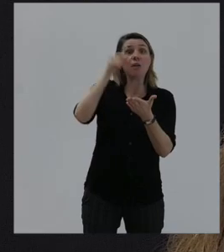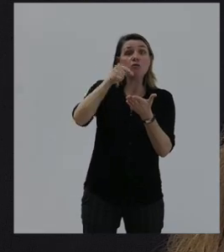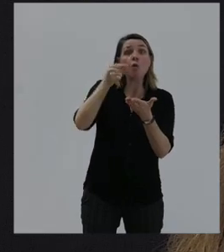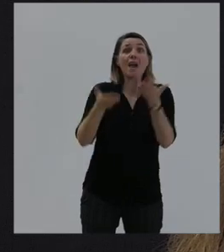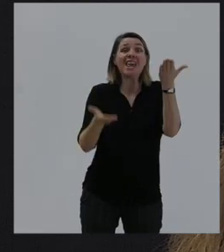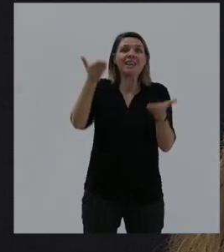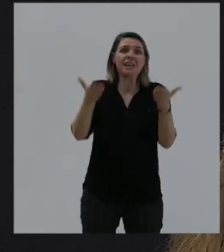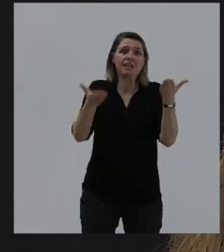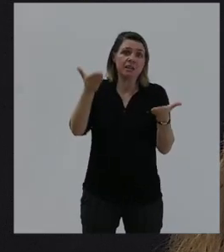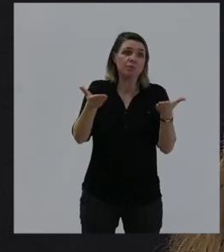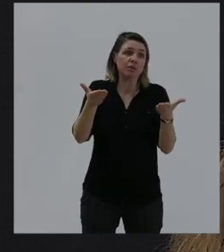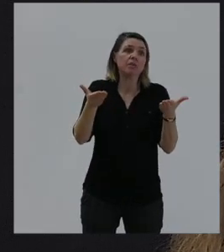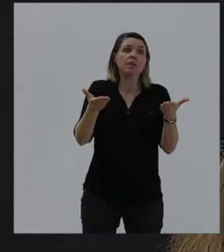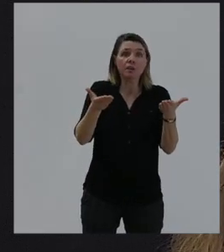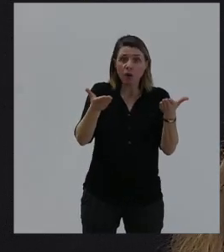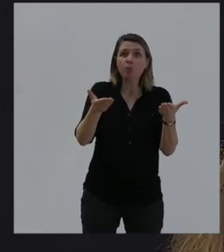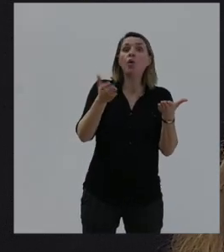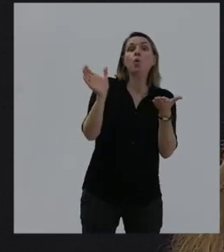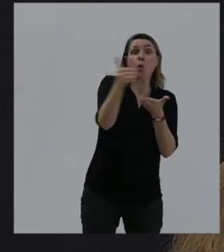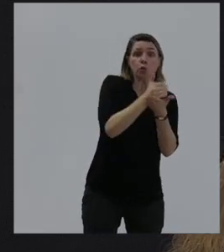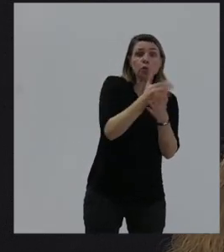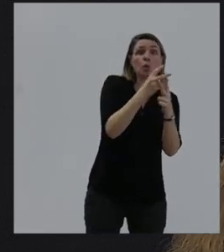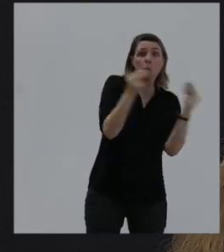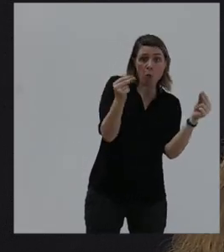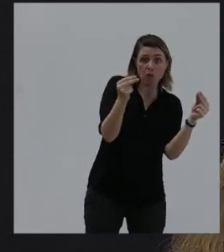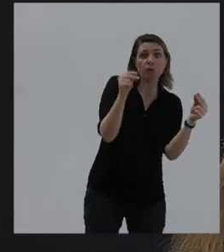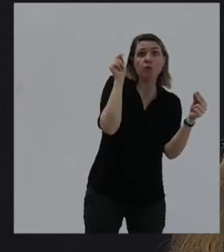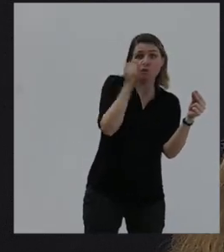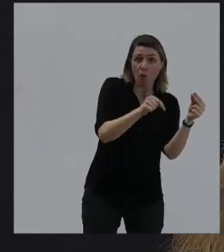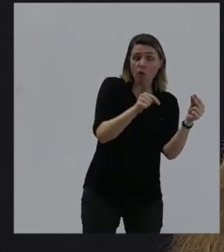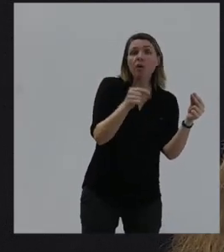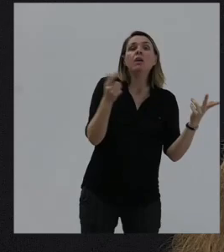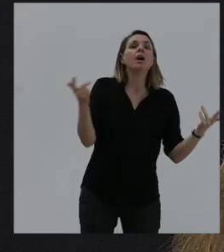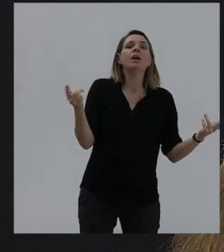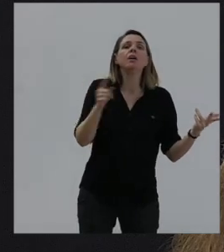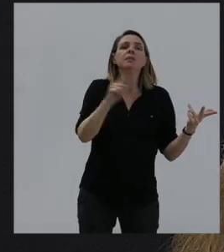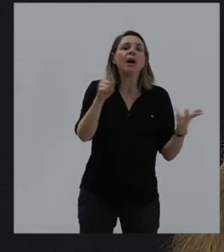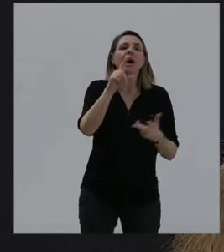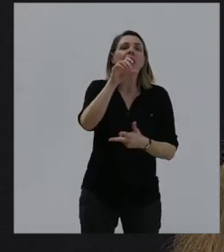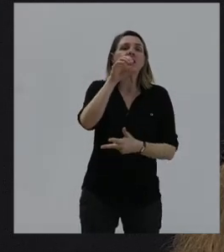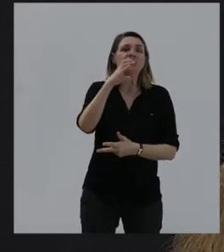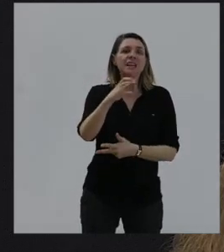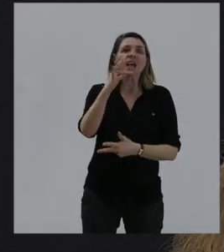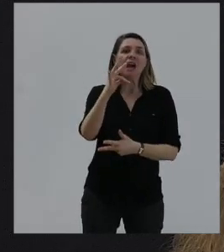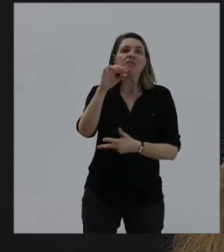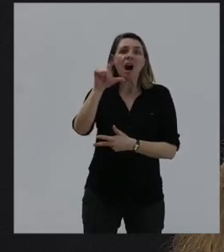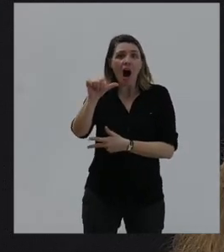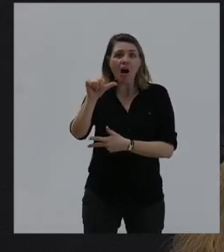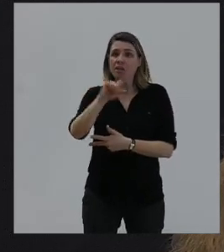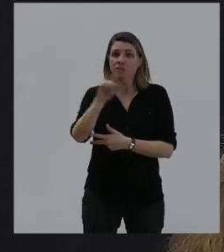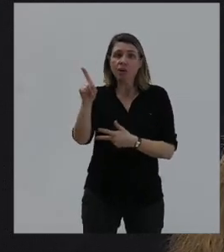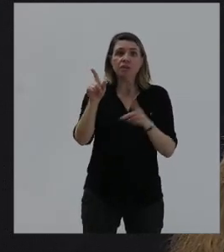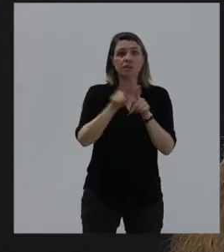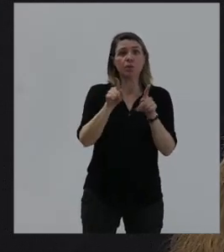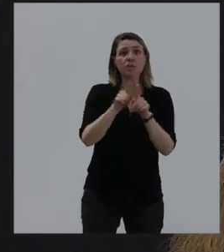à rééquilibrer par le recours aux ressources propres, effectivement. Les ressources propres, c'est pas que le CFA. C'est effectivement tout ce qui est